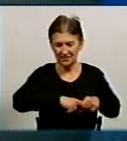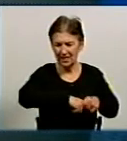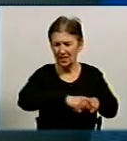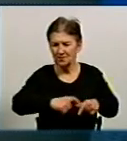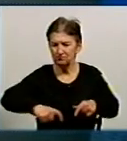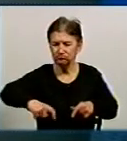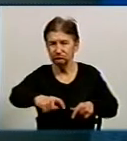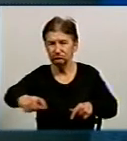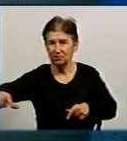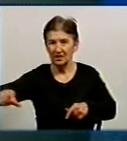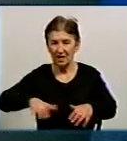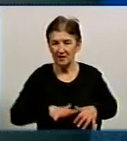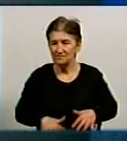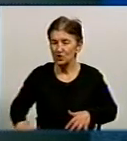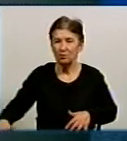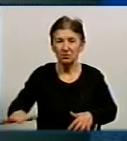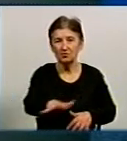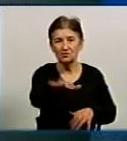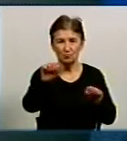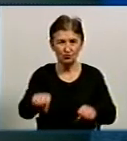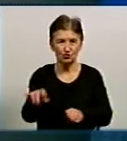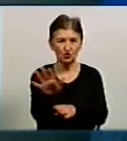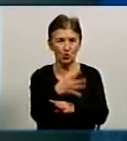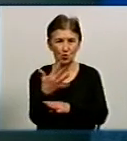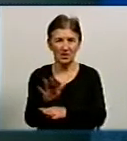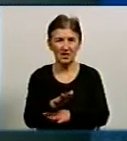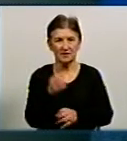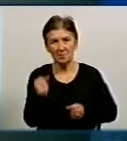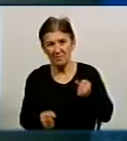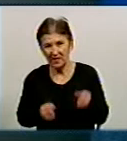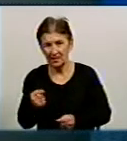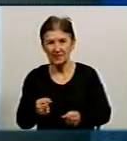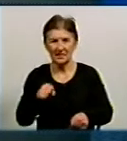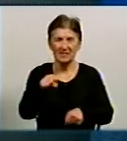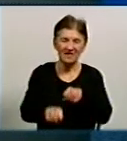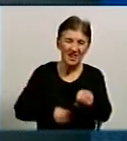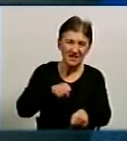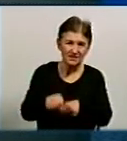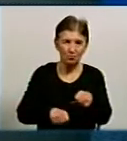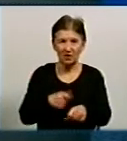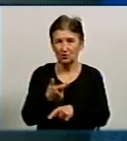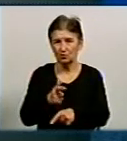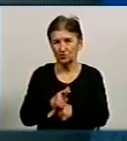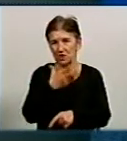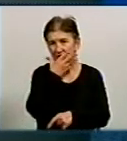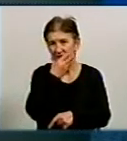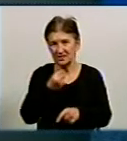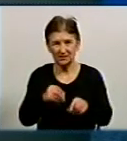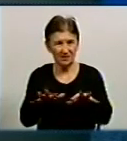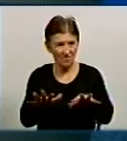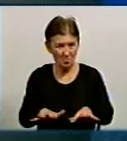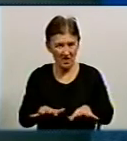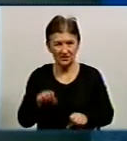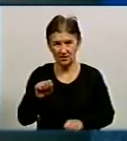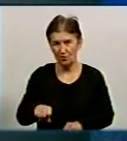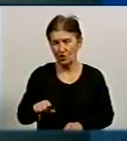цією площею можуть гуляти люди, гуляти, бігати, їздити на велосипедах. Це дуже гарне, красиве місце, могло би